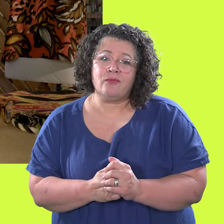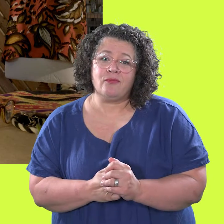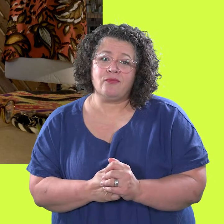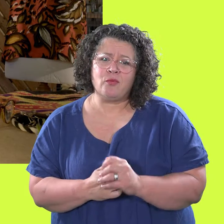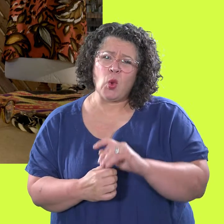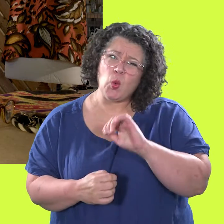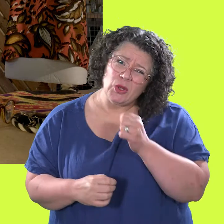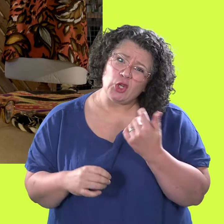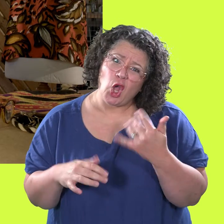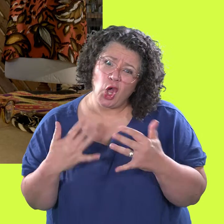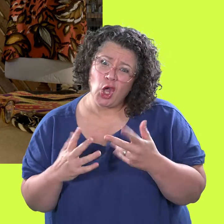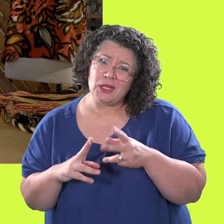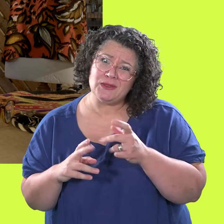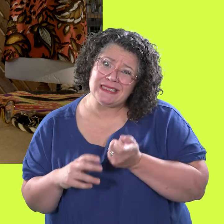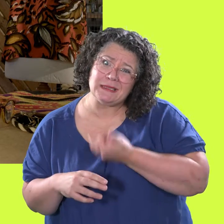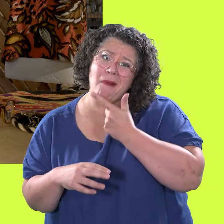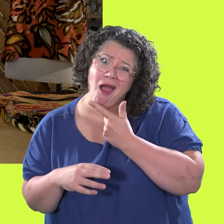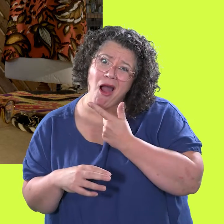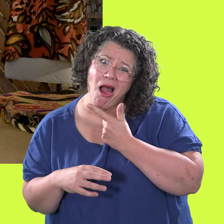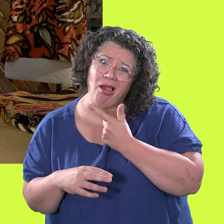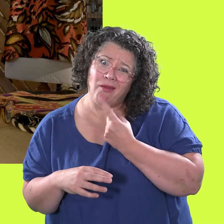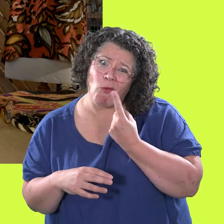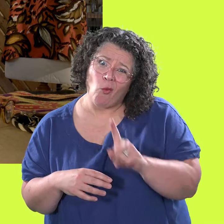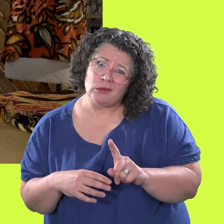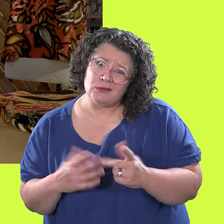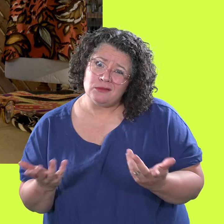Bydde fe'n bryddo i chi wenu o dro i dro.